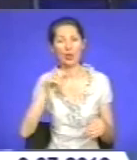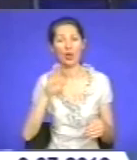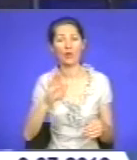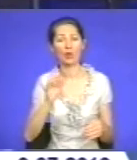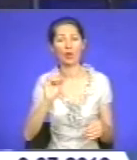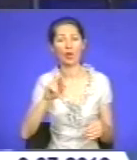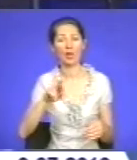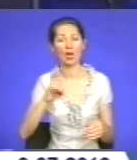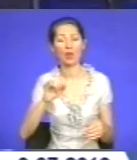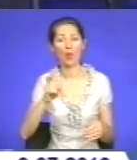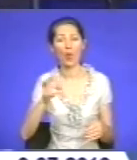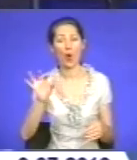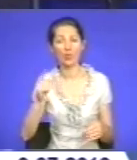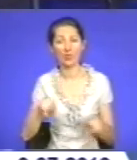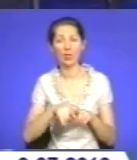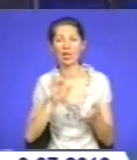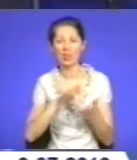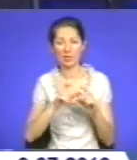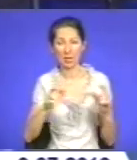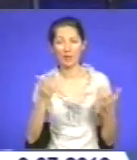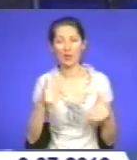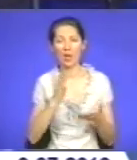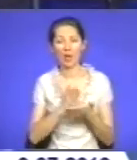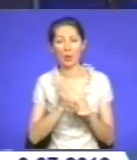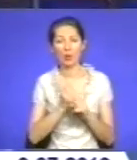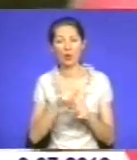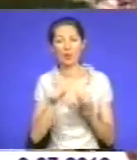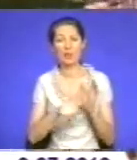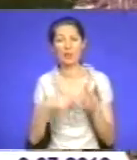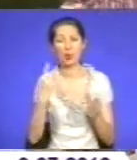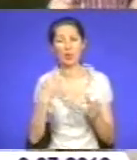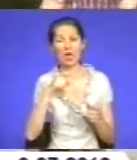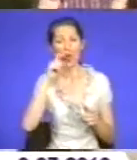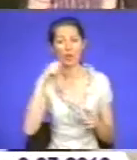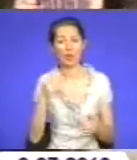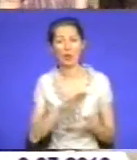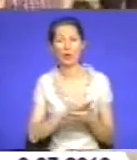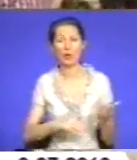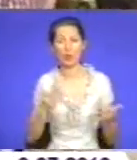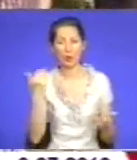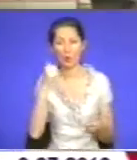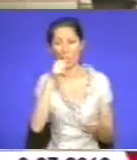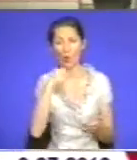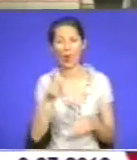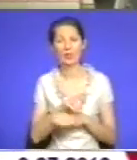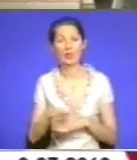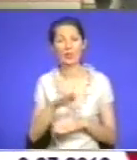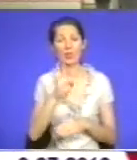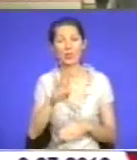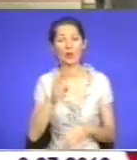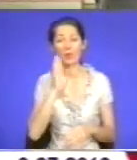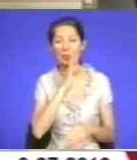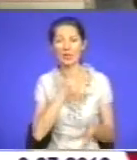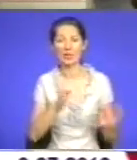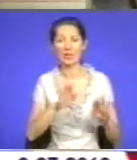Такі центри діють уже у 16 областях України. Упродовж минулого року на Тернопільщині четверо матерів залишили дітей